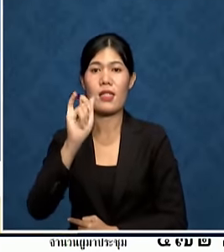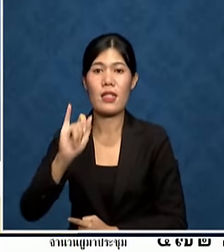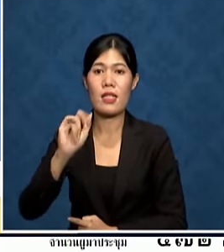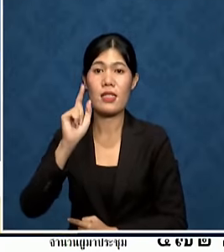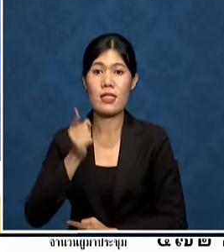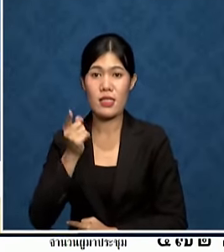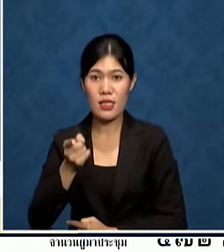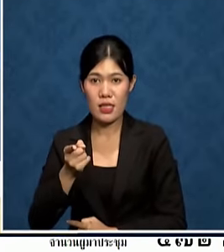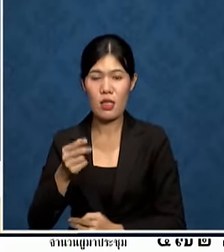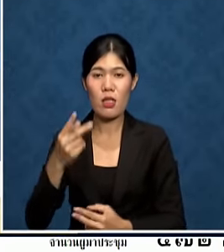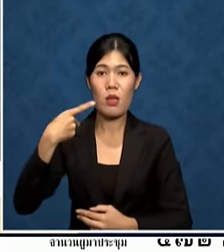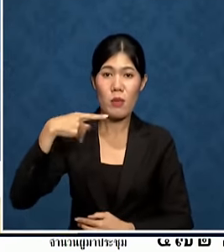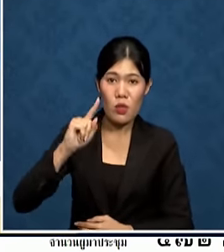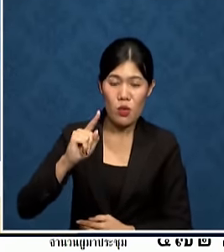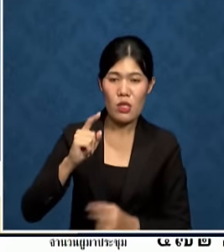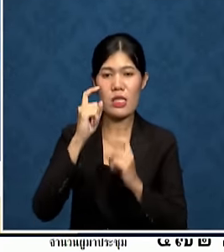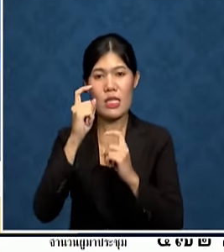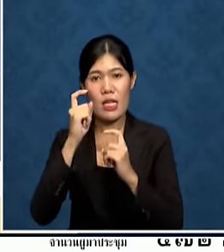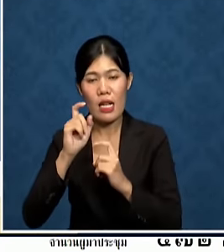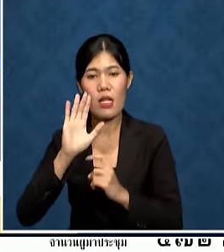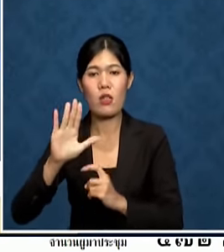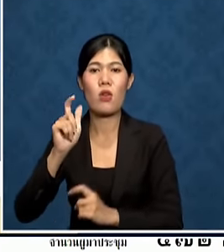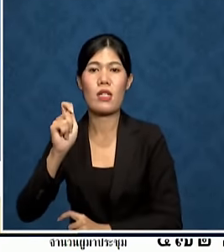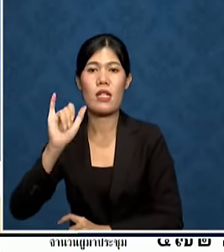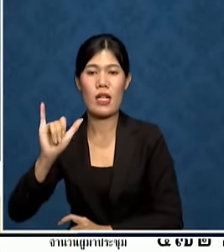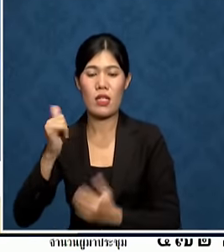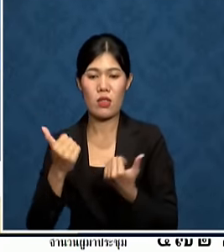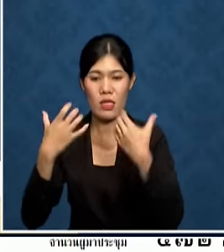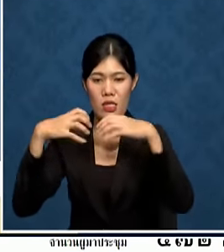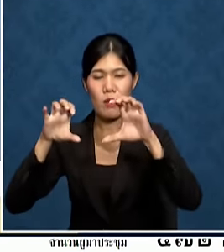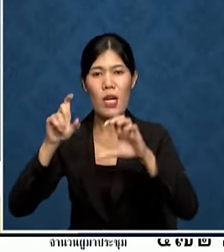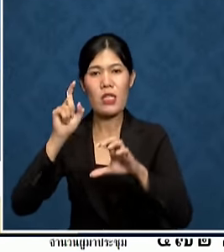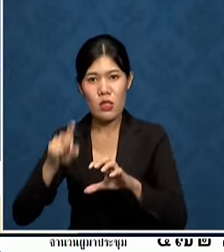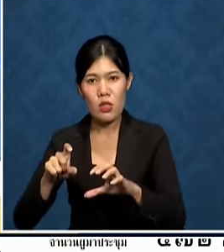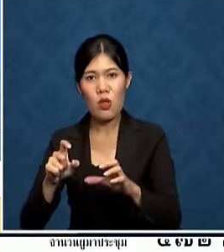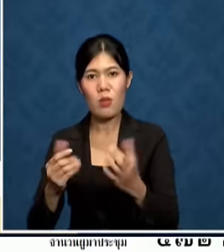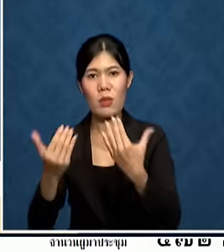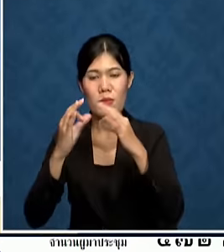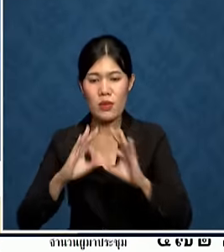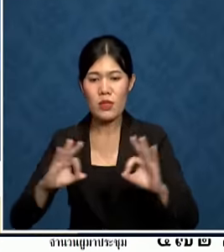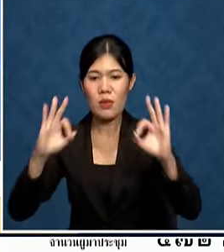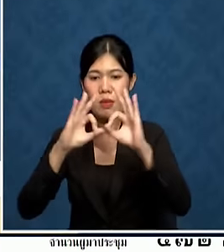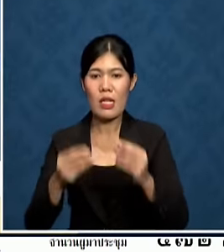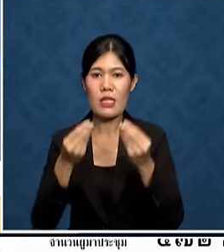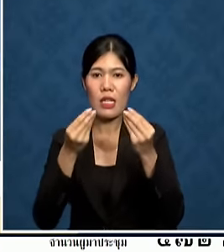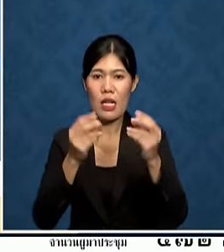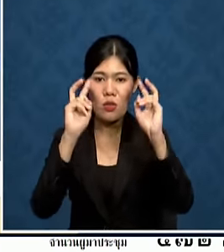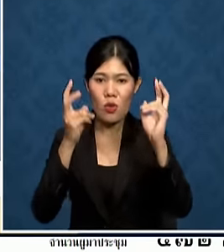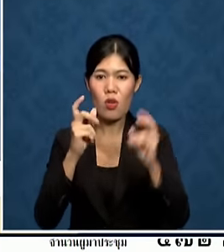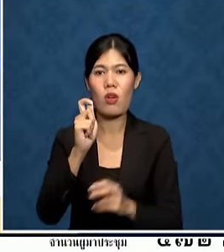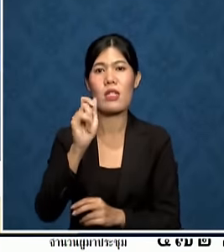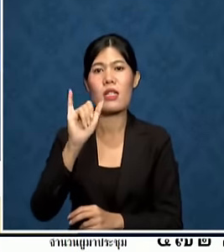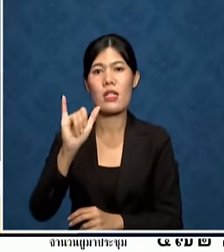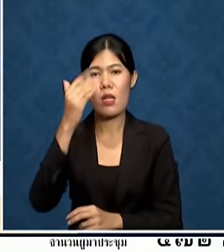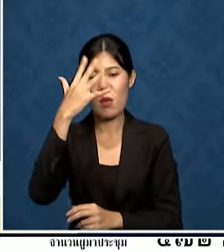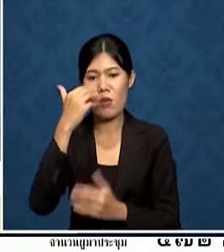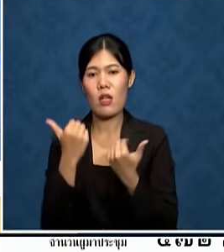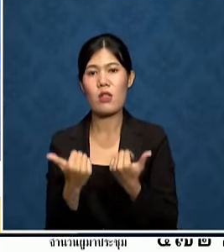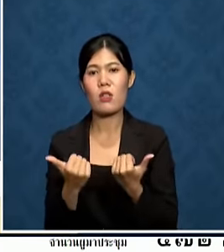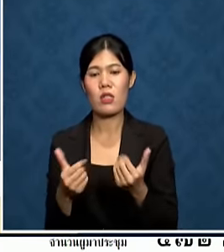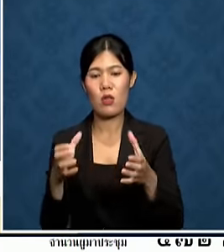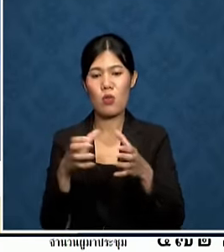เสี่ยงจาก AIรัฐบาลควรให้ความสำคัญกับเรื่องนี้นะครับเพราะวันนี้ทุกกกรวงขบวกรมทุกหน่วยราชการทั่วประเทศกำลังจัดซื้อจัด